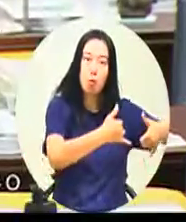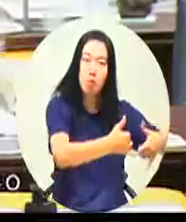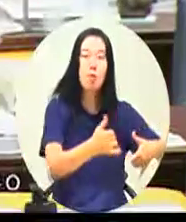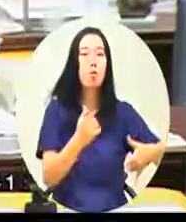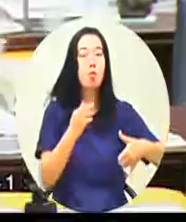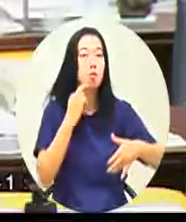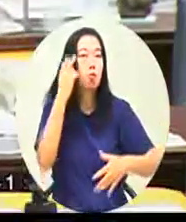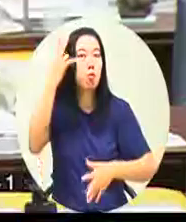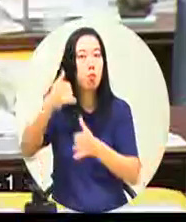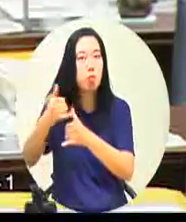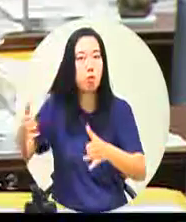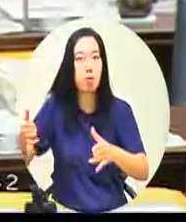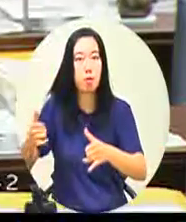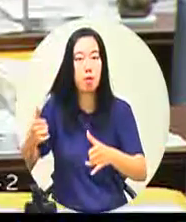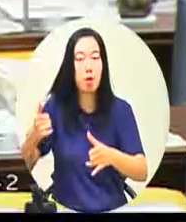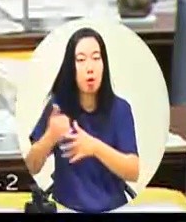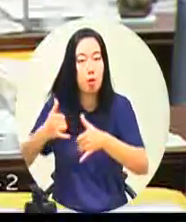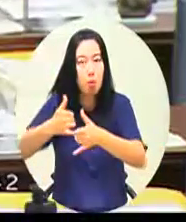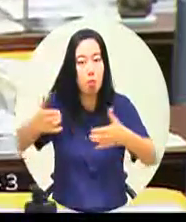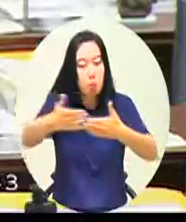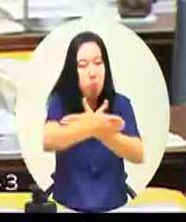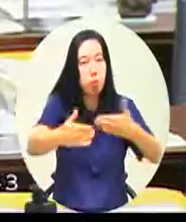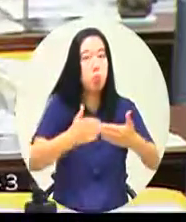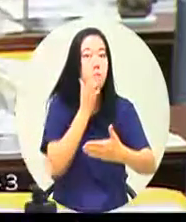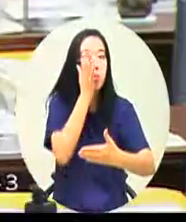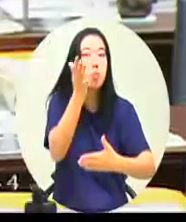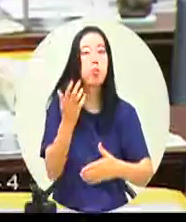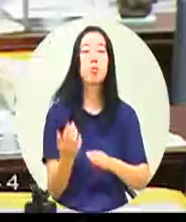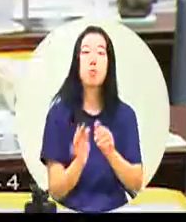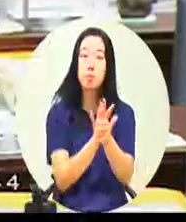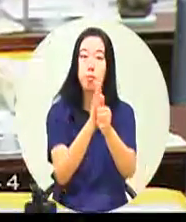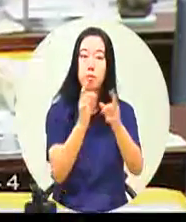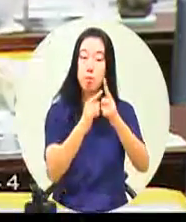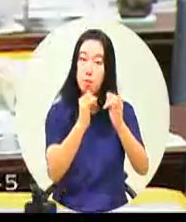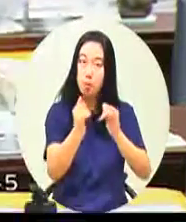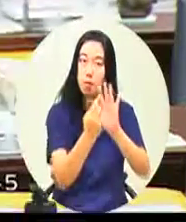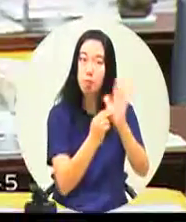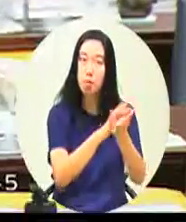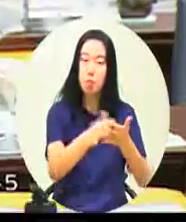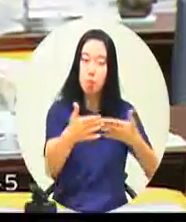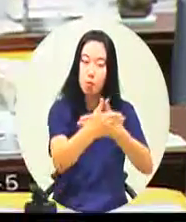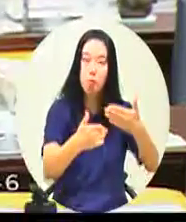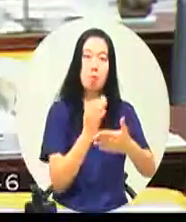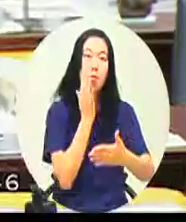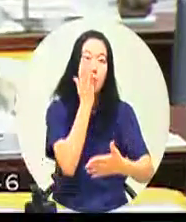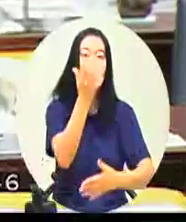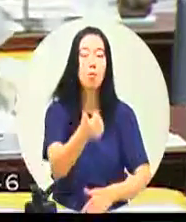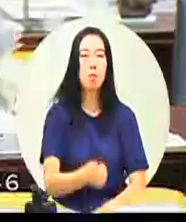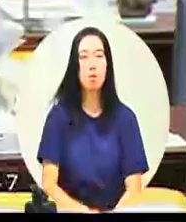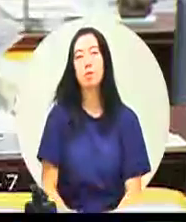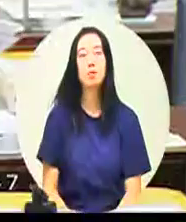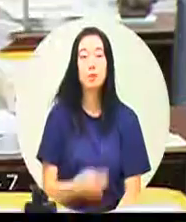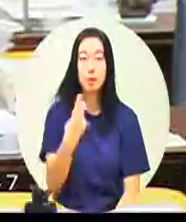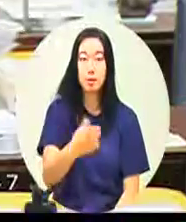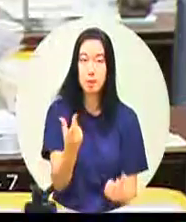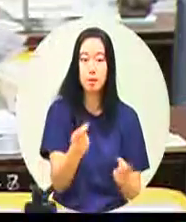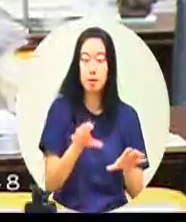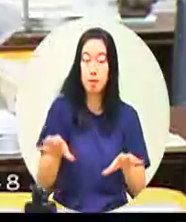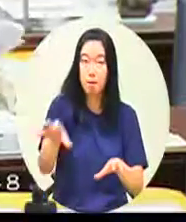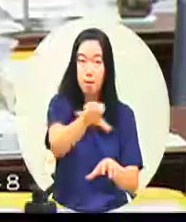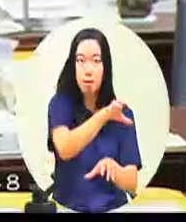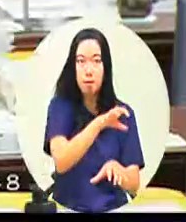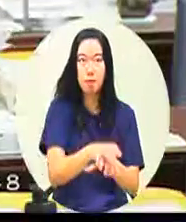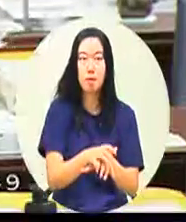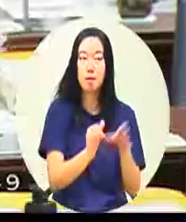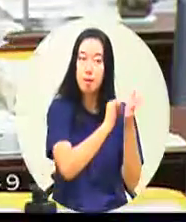路，解决我们高雄市区长久以来的交通的问题，也解决了我们地方孝